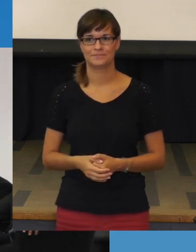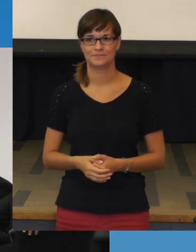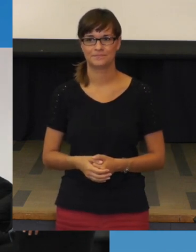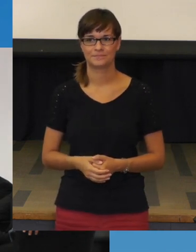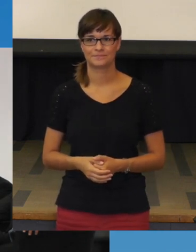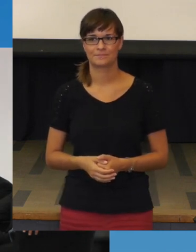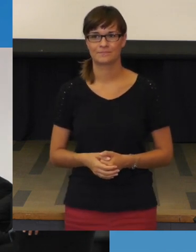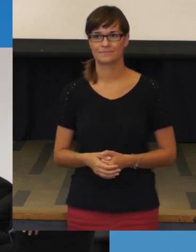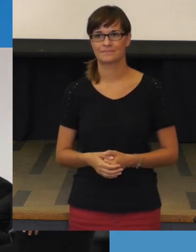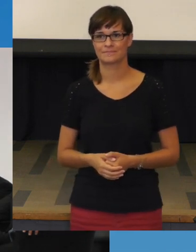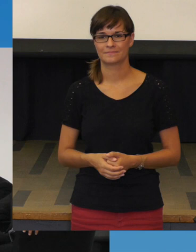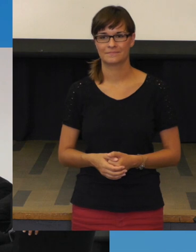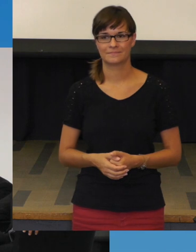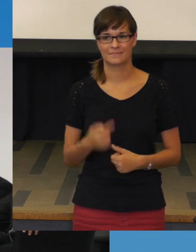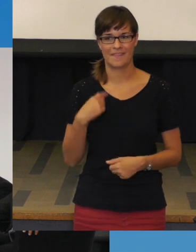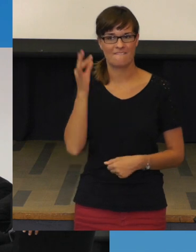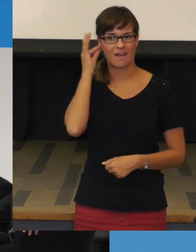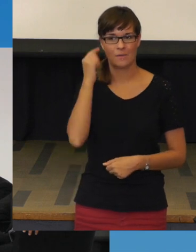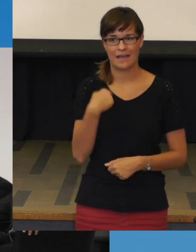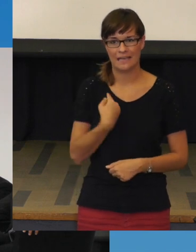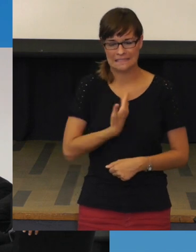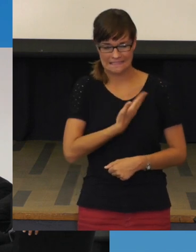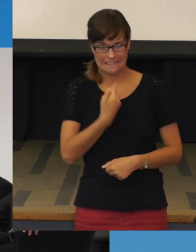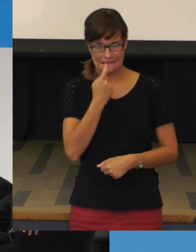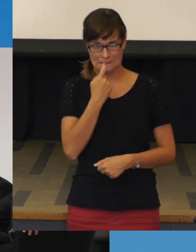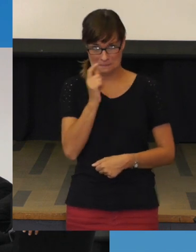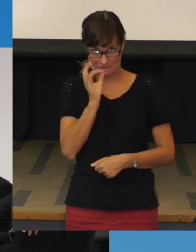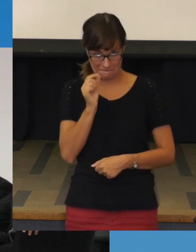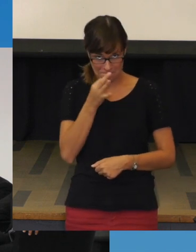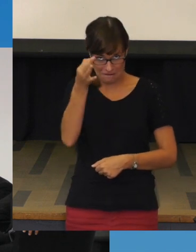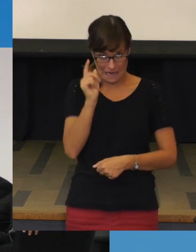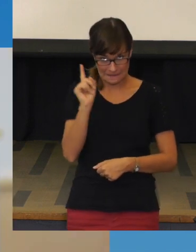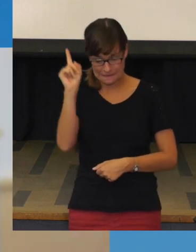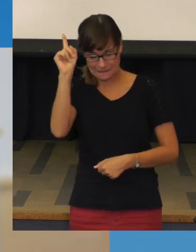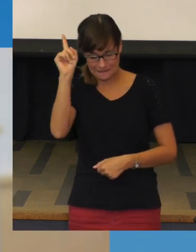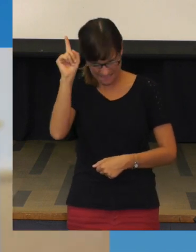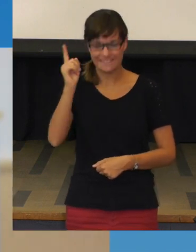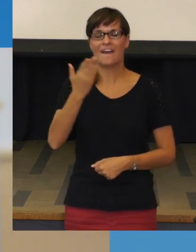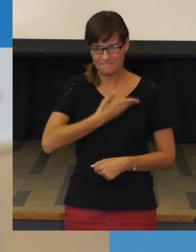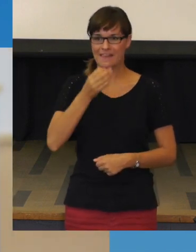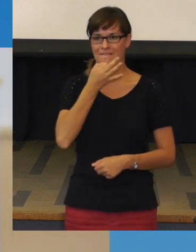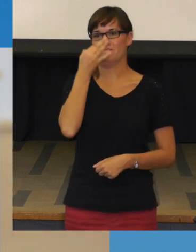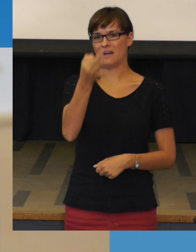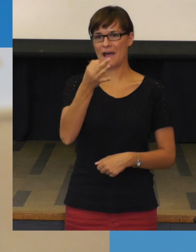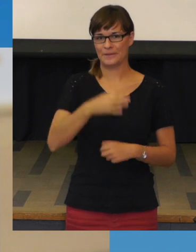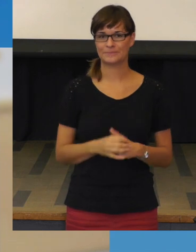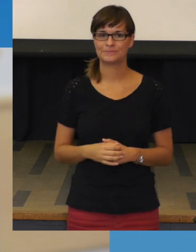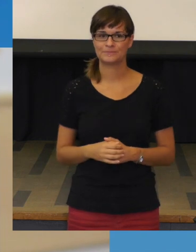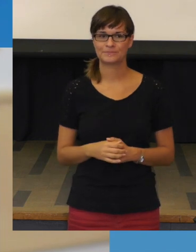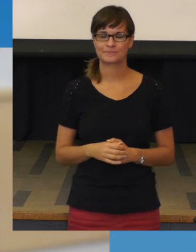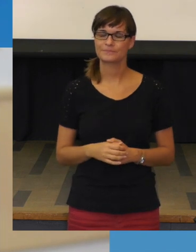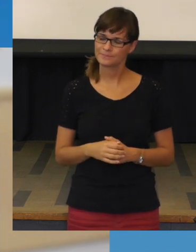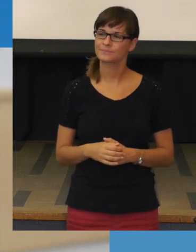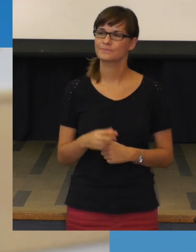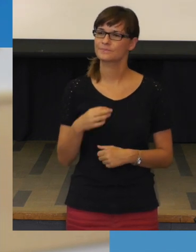Ja, ich habe ein bisschen gezögert, ob ich die Frage hier stellen soll, aber ich möchte es doch tun. Meine Frage zielt auf